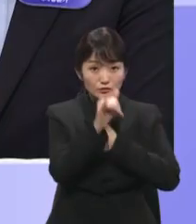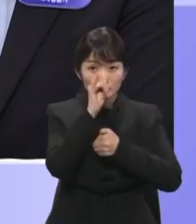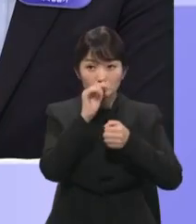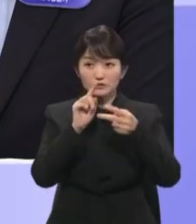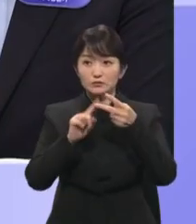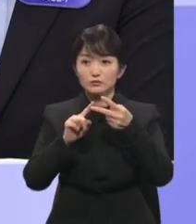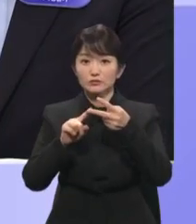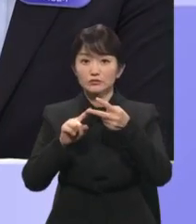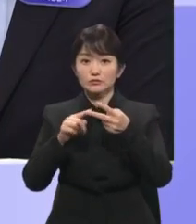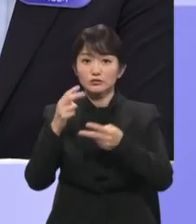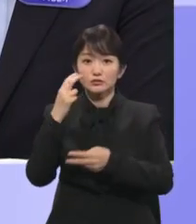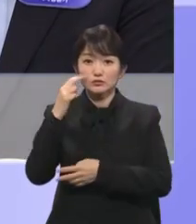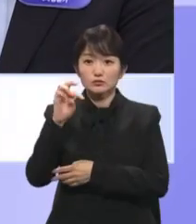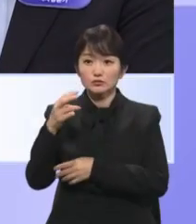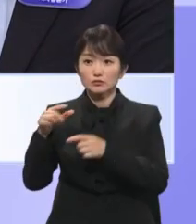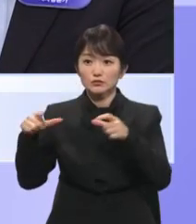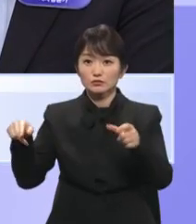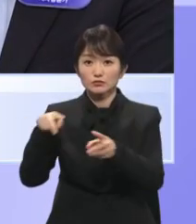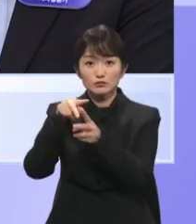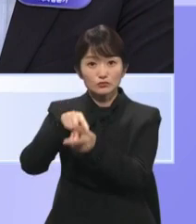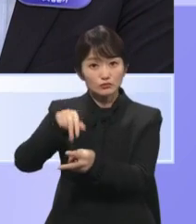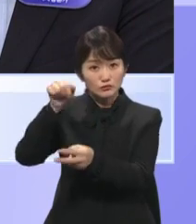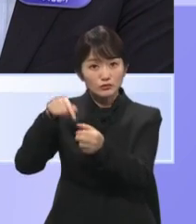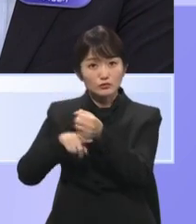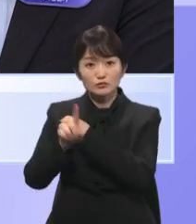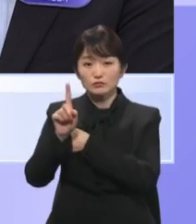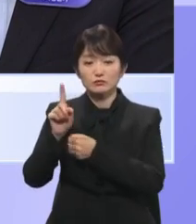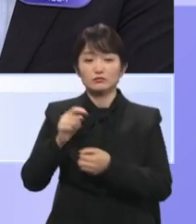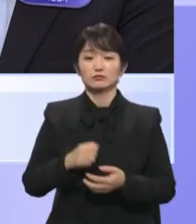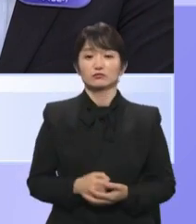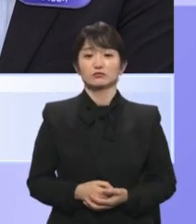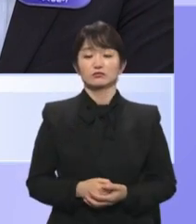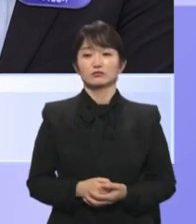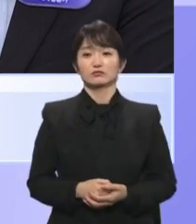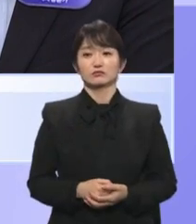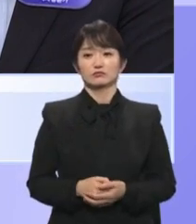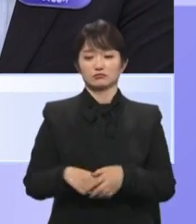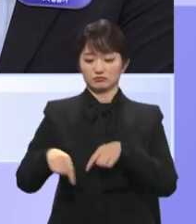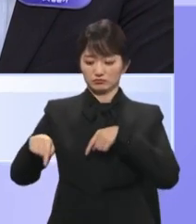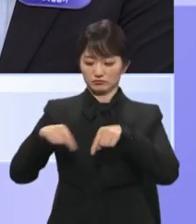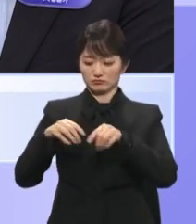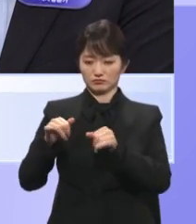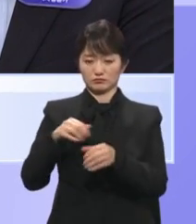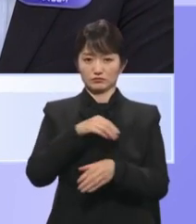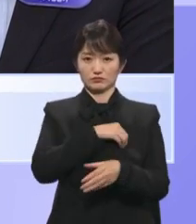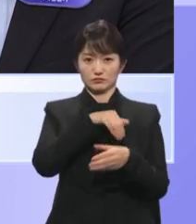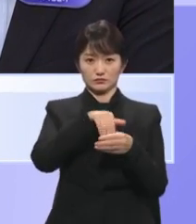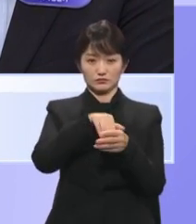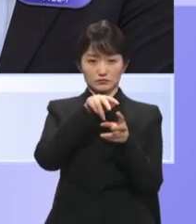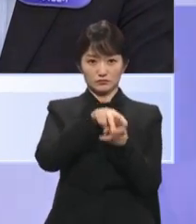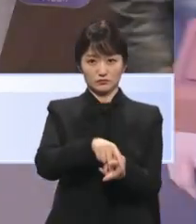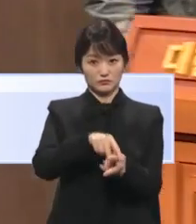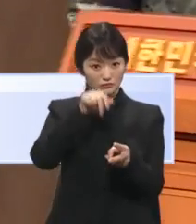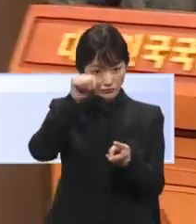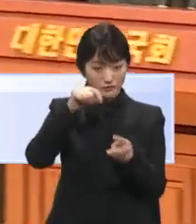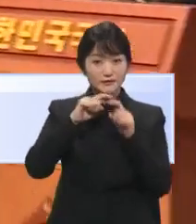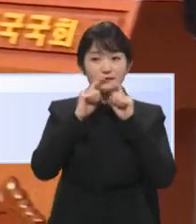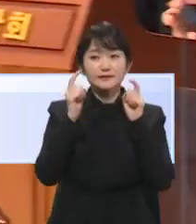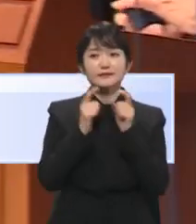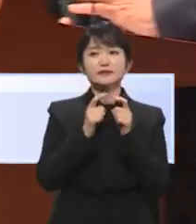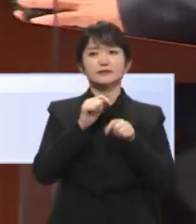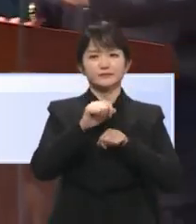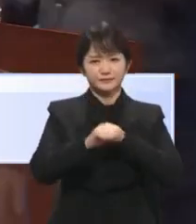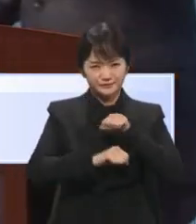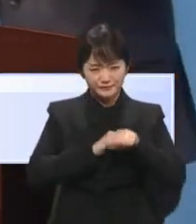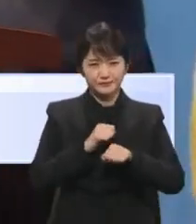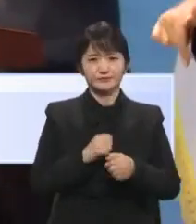송파인 그거 만만치 않은 지역이거든요네 글쎄요 뭐 사실 정치인들이 총선에 출마하는 것도 개인의 자유고 또 지역구를 선택하는